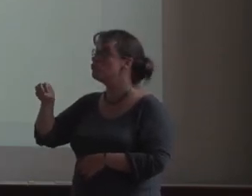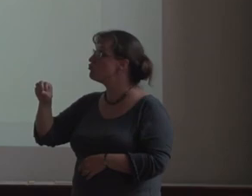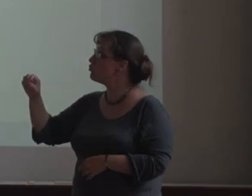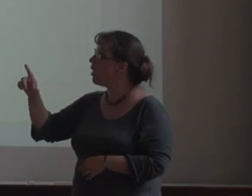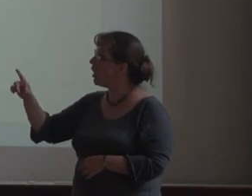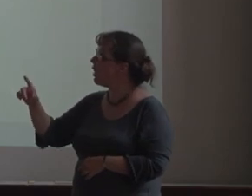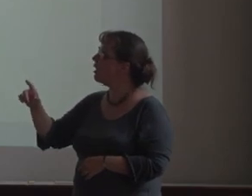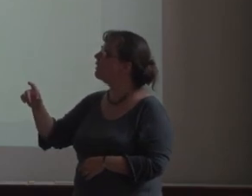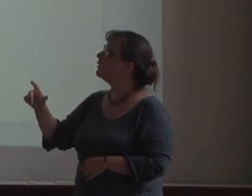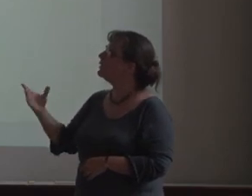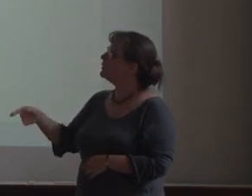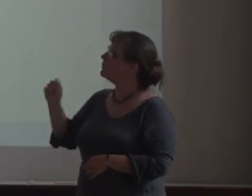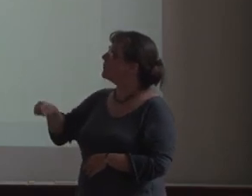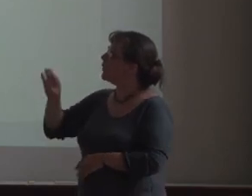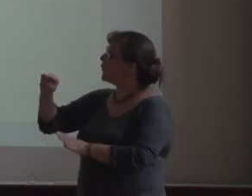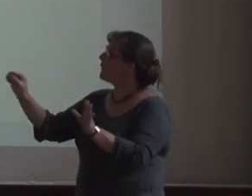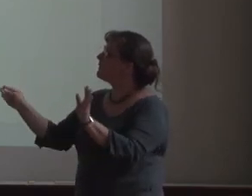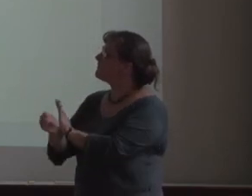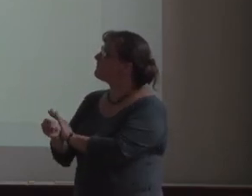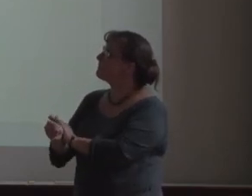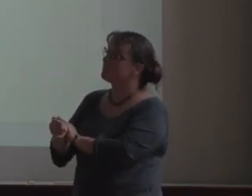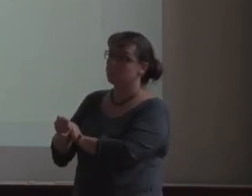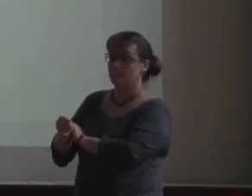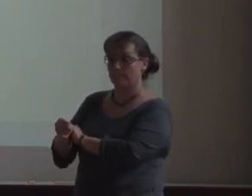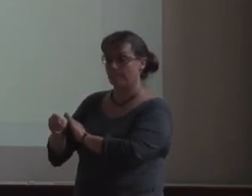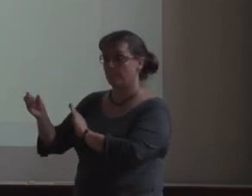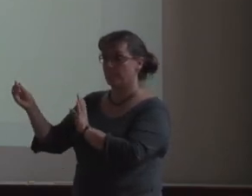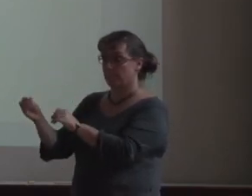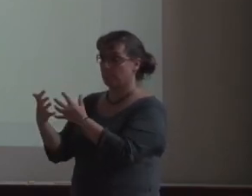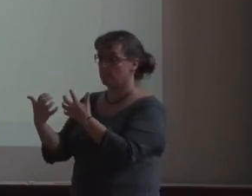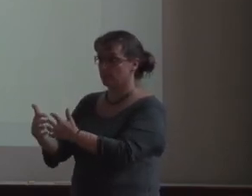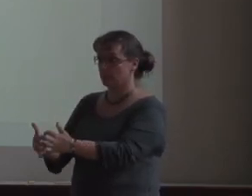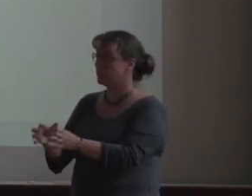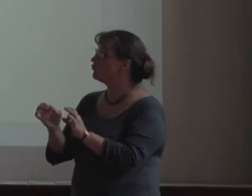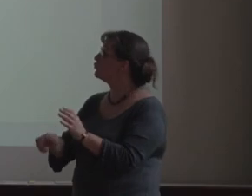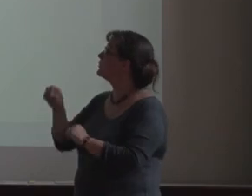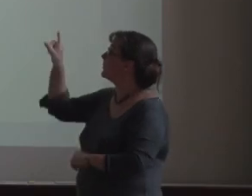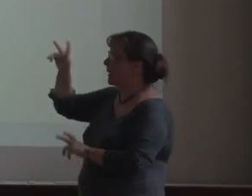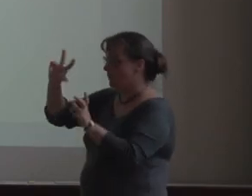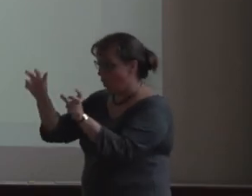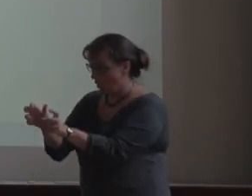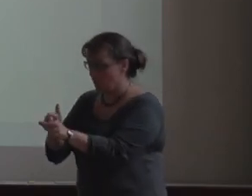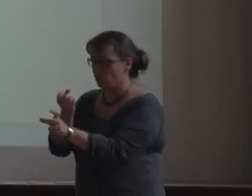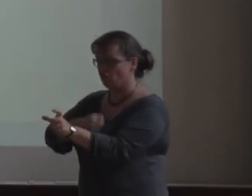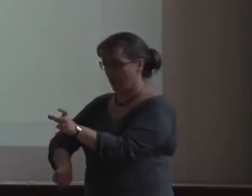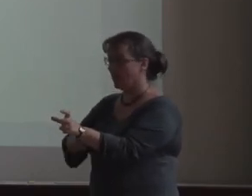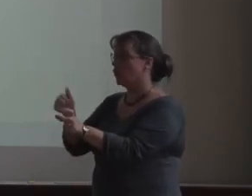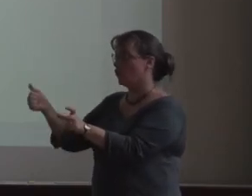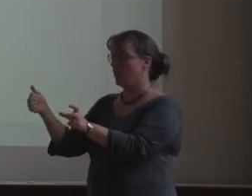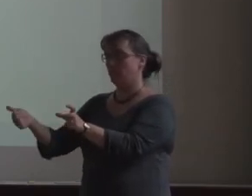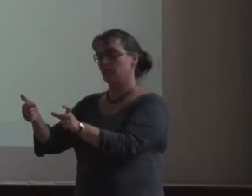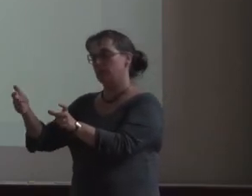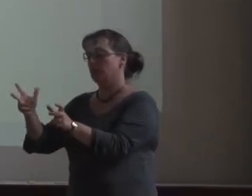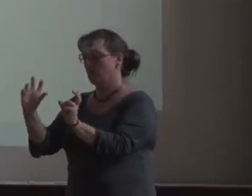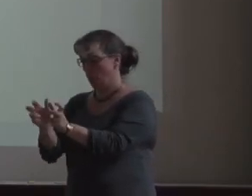tout directement lancer notre fonction bloquante, donc ici le queue.receive, dans une thread, faire la